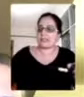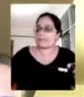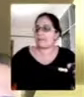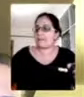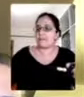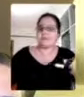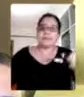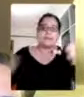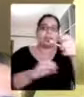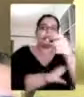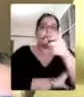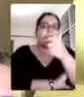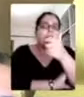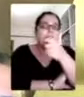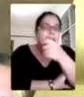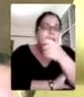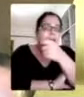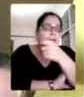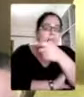boş tenekesi.